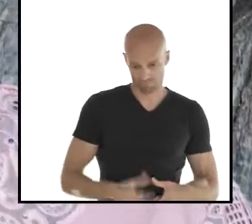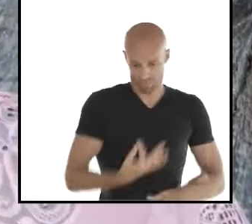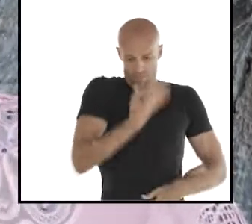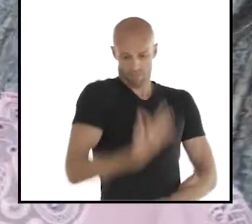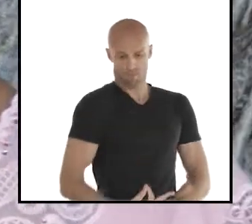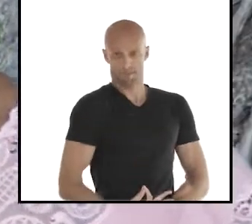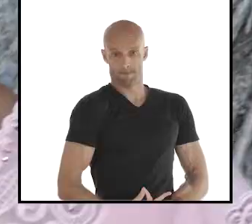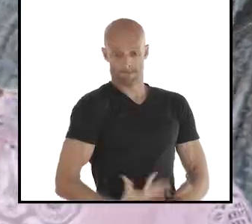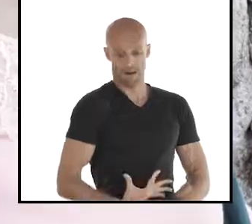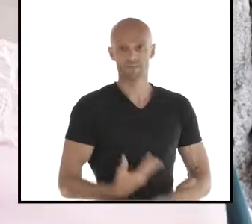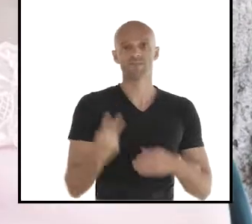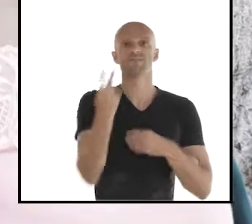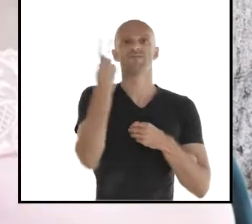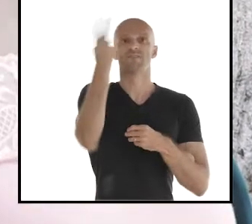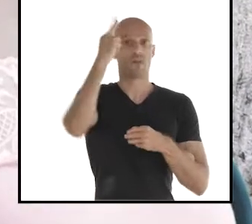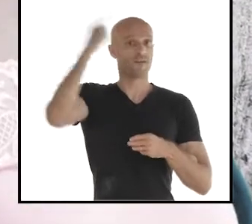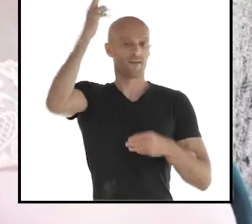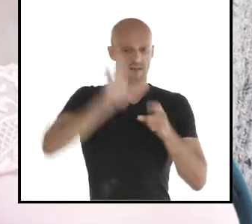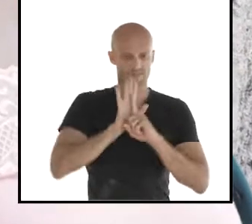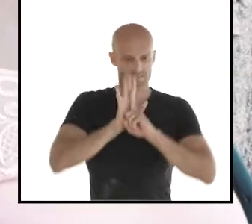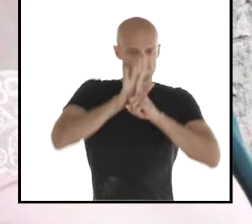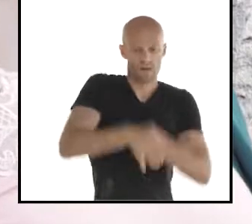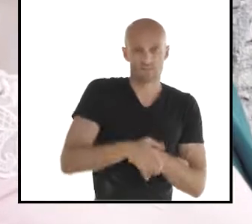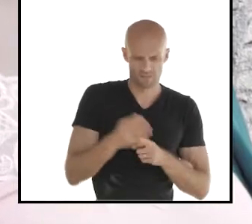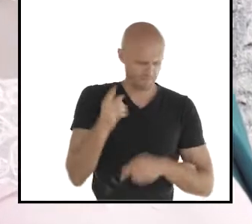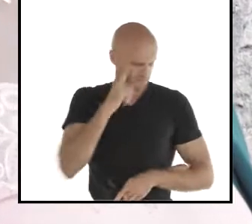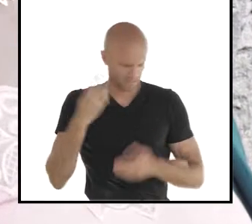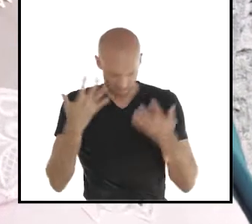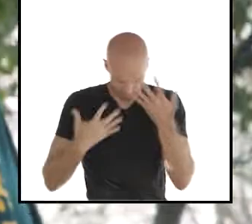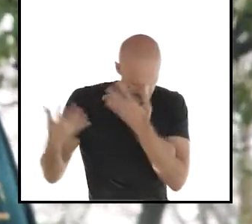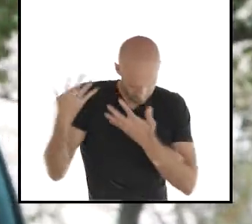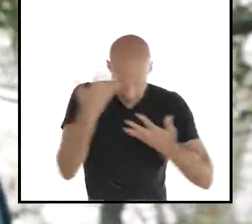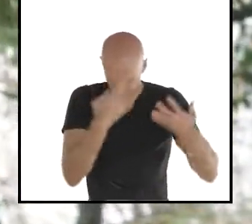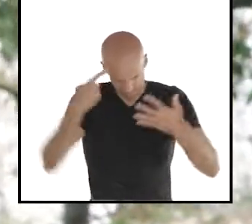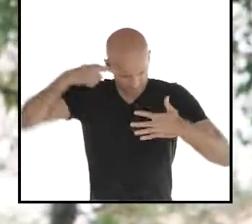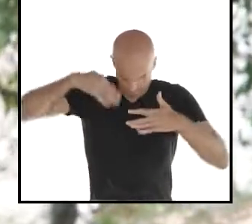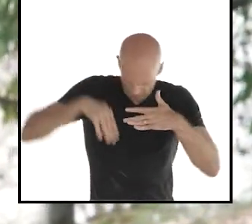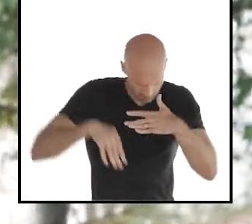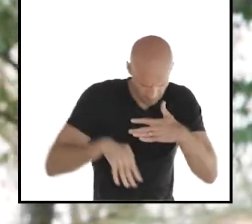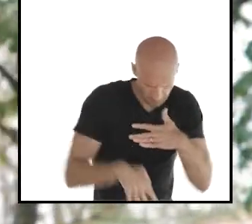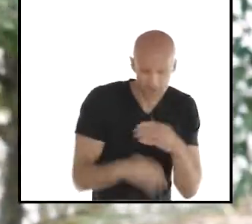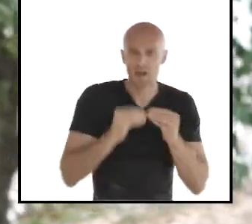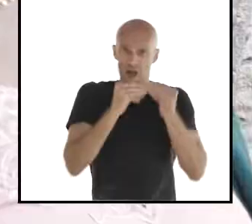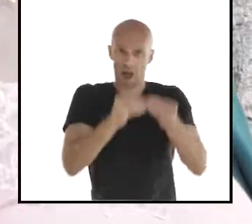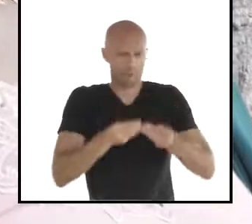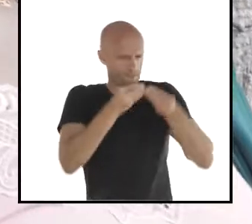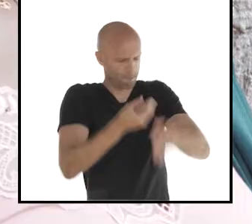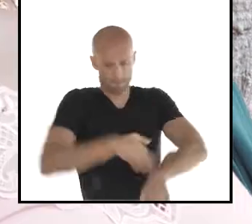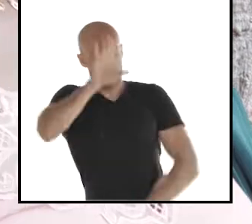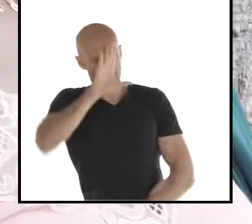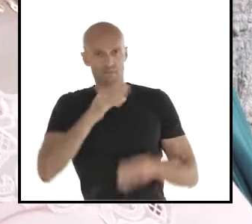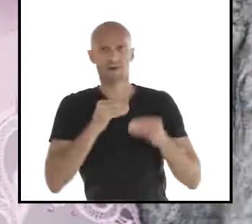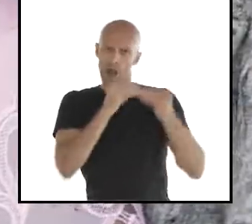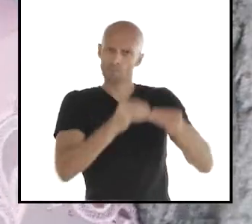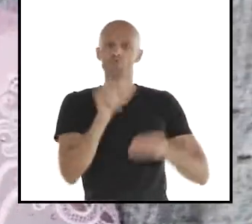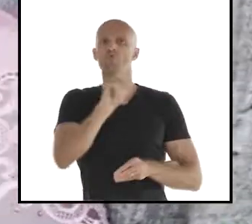bien, ton corps comme étant le leur. La pureté entachée, ses principes annihilés, c'est à peine remise de cette calamité. Qu'étreint-elle encore autour de Saint le seul, on lui a signifié ce qu'était